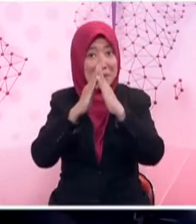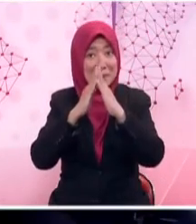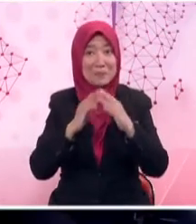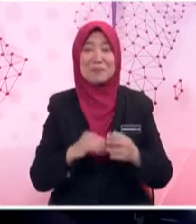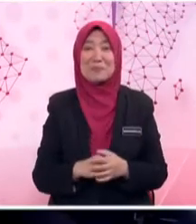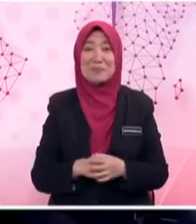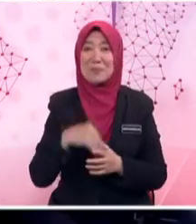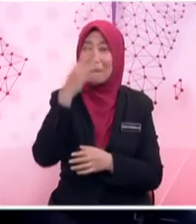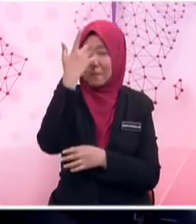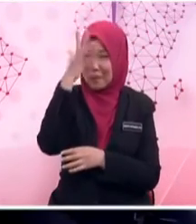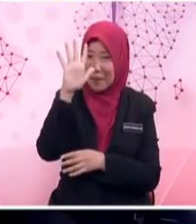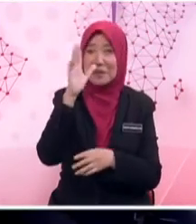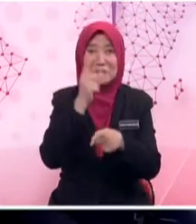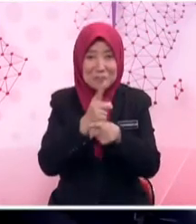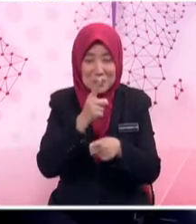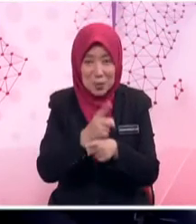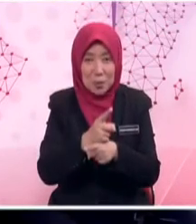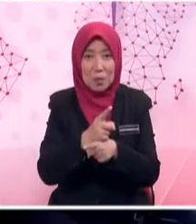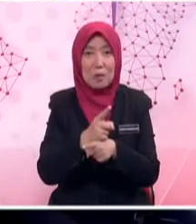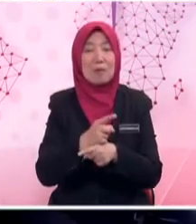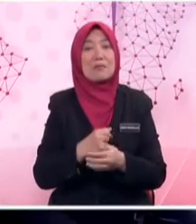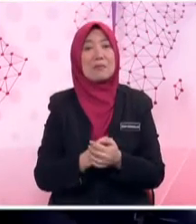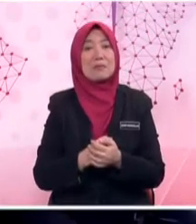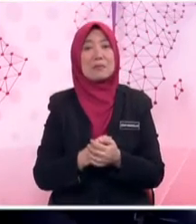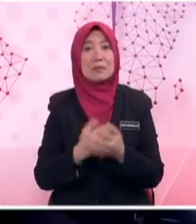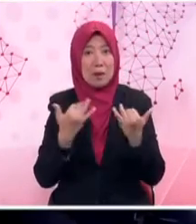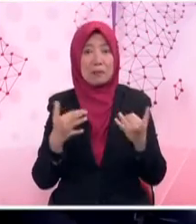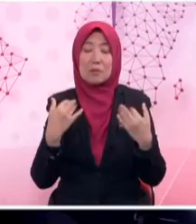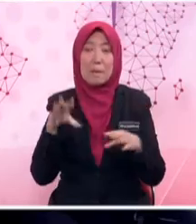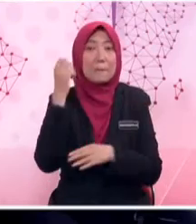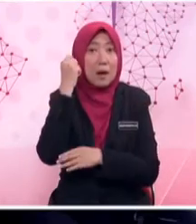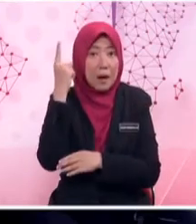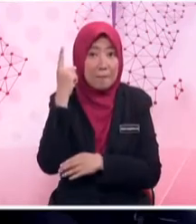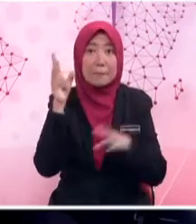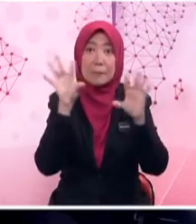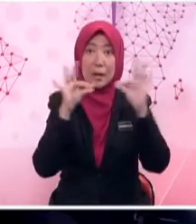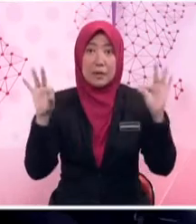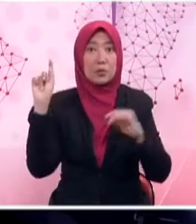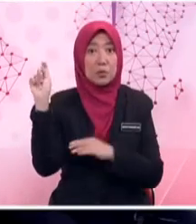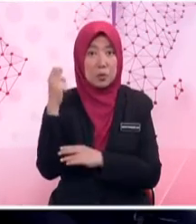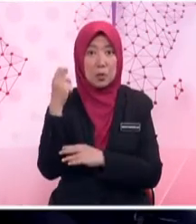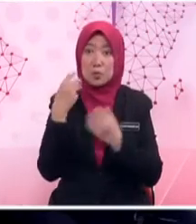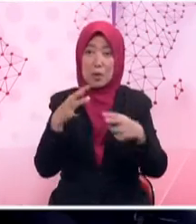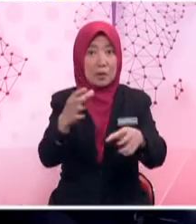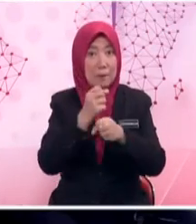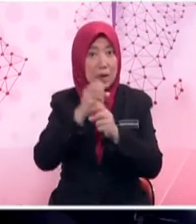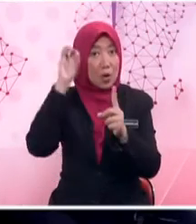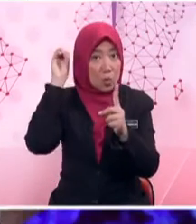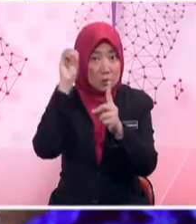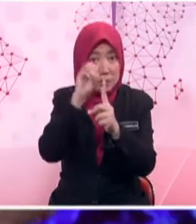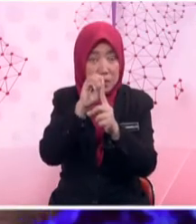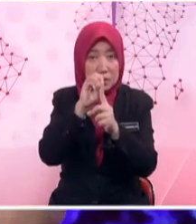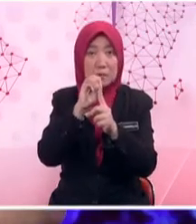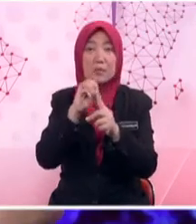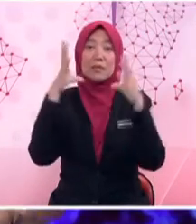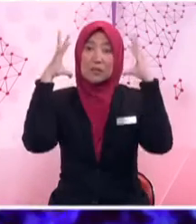Betul. Wow. Nampaknya dah faham betul-betul ni cikgu ayat tunggal. Cikgu dah capai objektif cikgu. Maksudnya Rina dah boleh membina